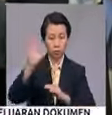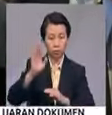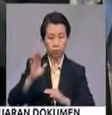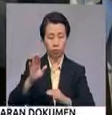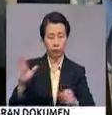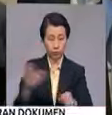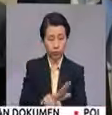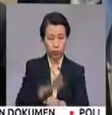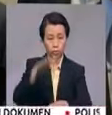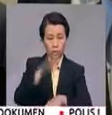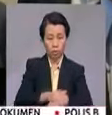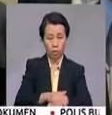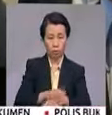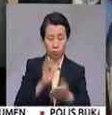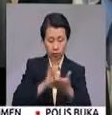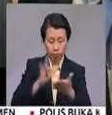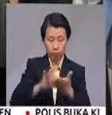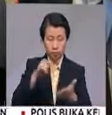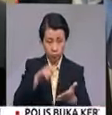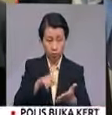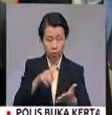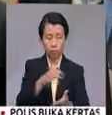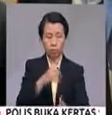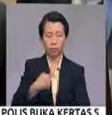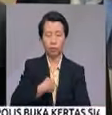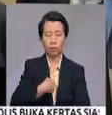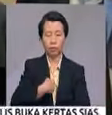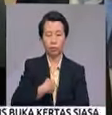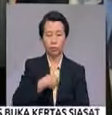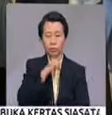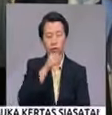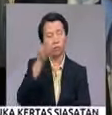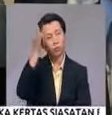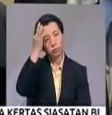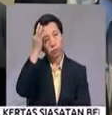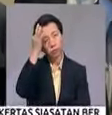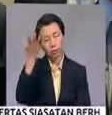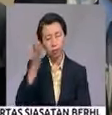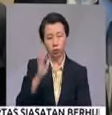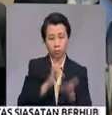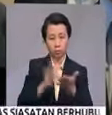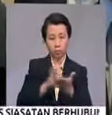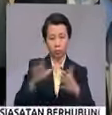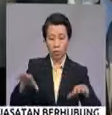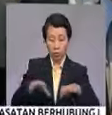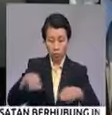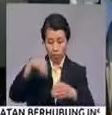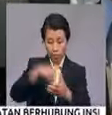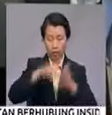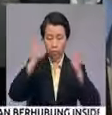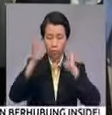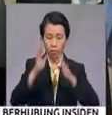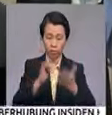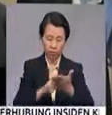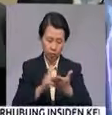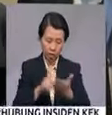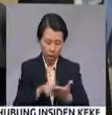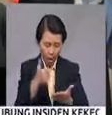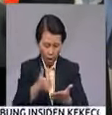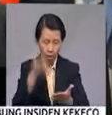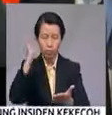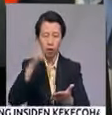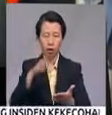mutlak di atas platform itu sendiri, dan saya tidak fikir platform yang dibuat di dalam negara kita ini